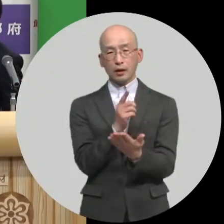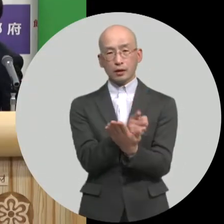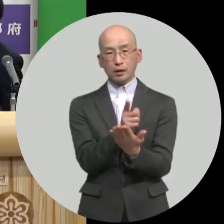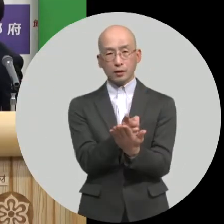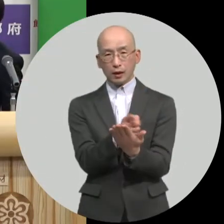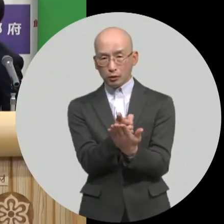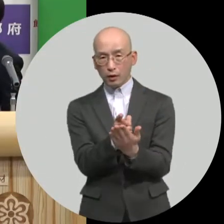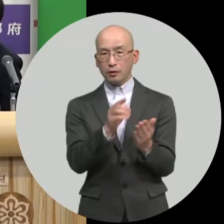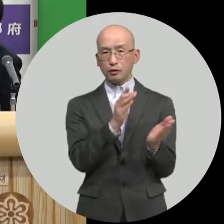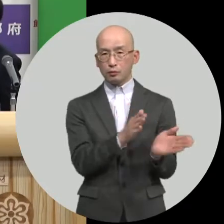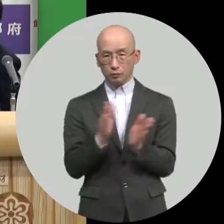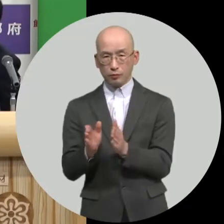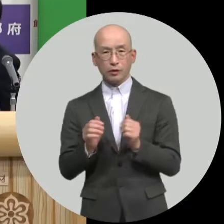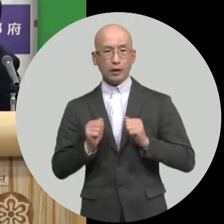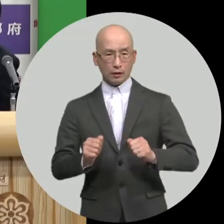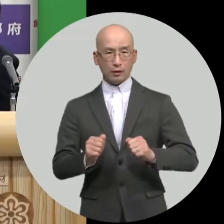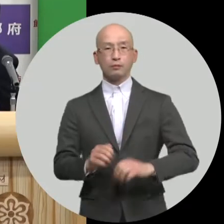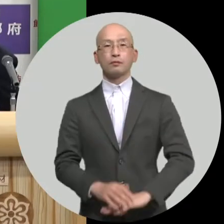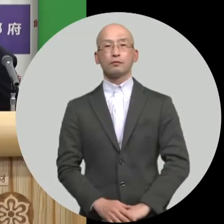る、それで、